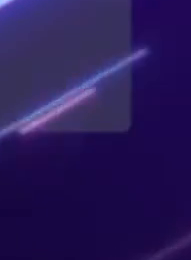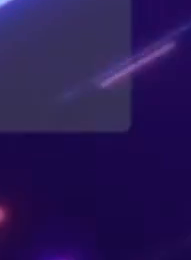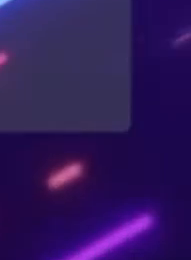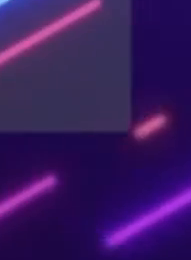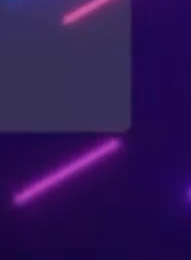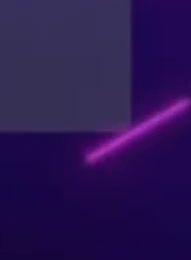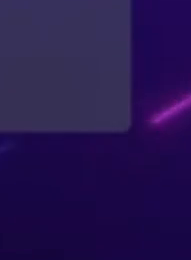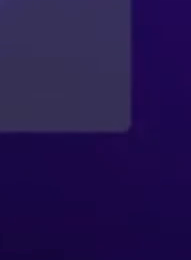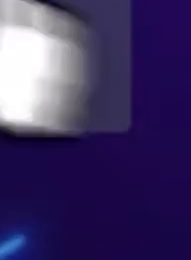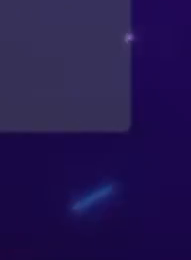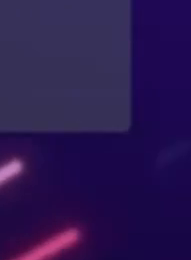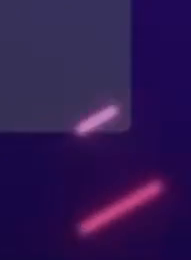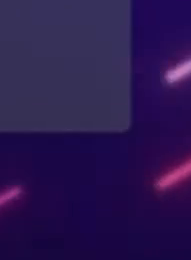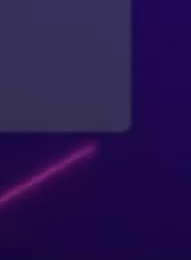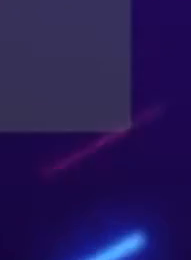โน้ท